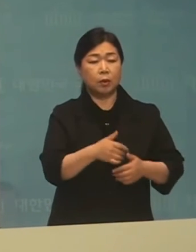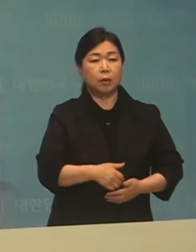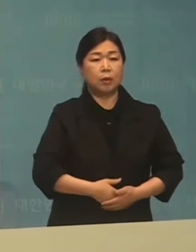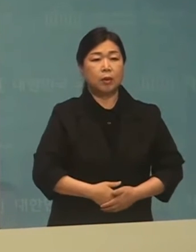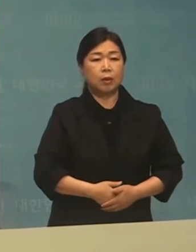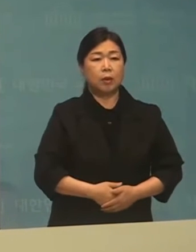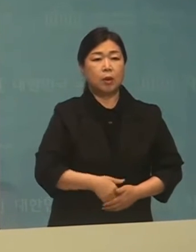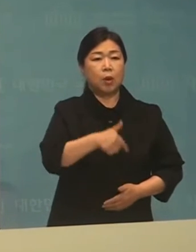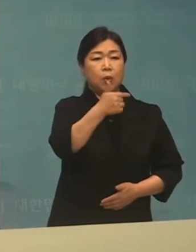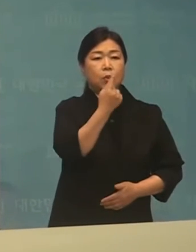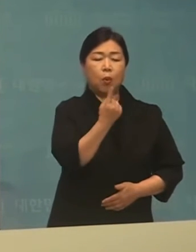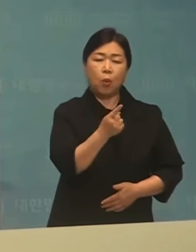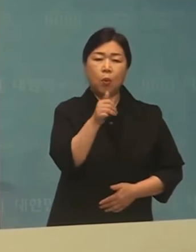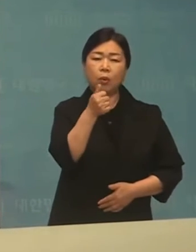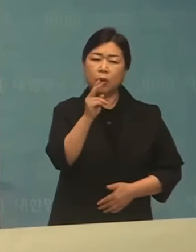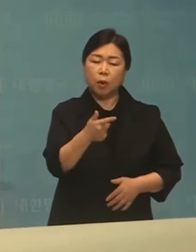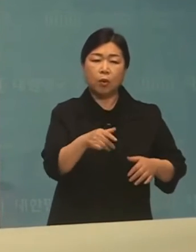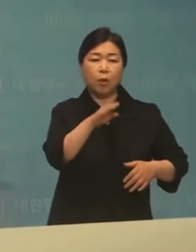문죄안,